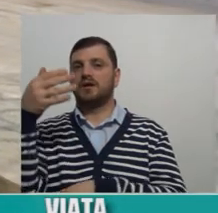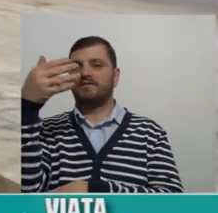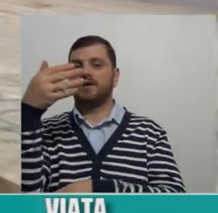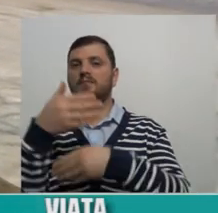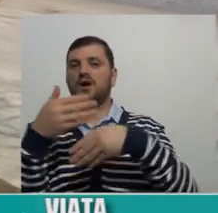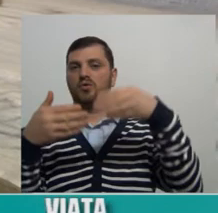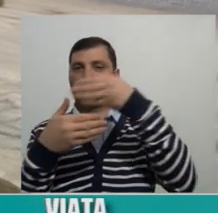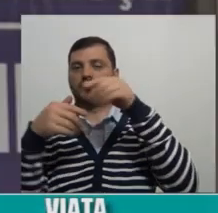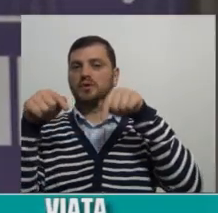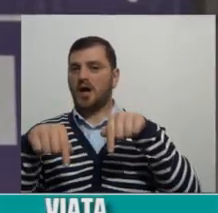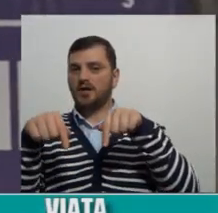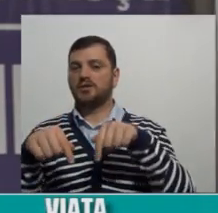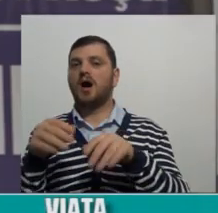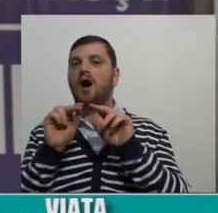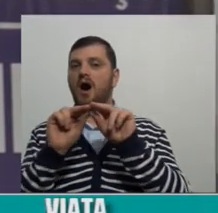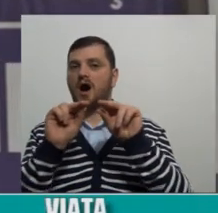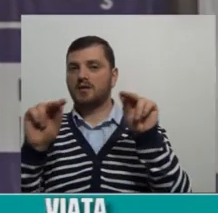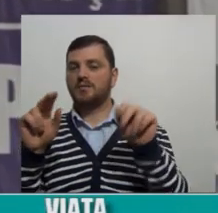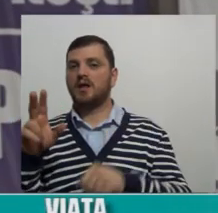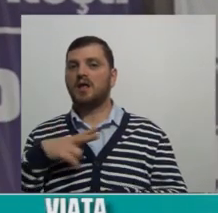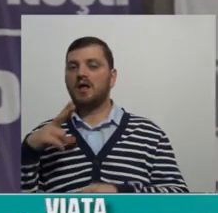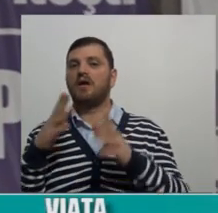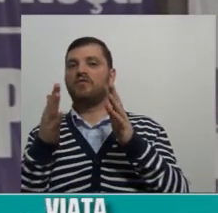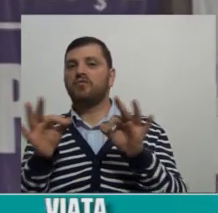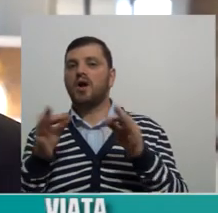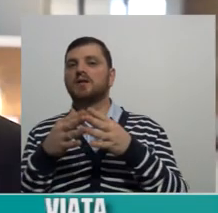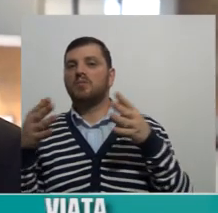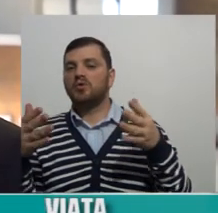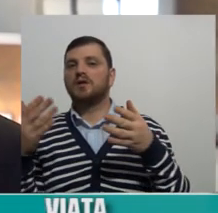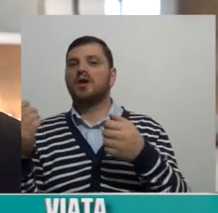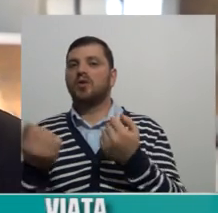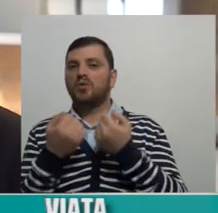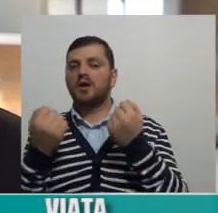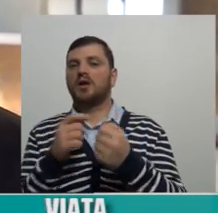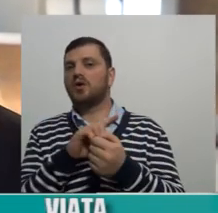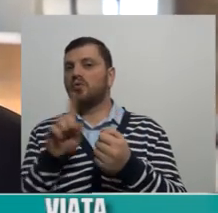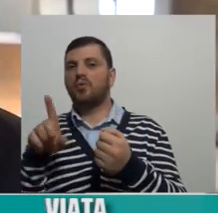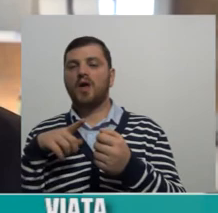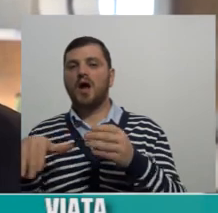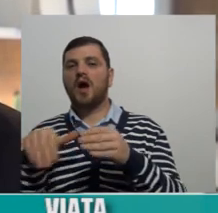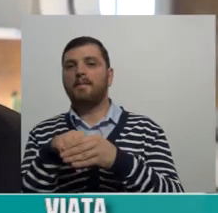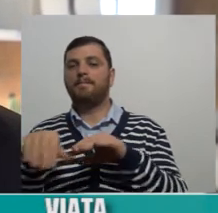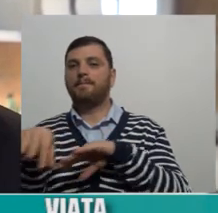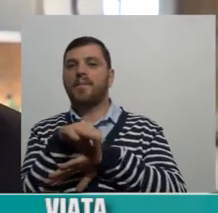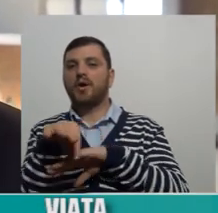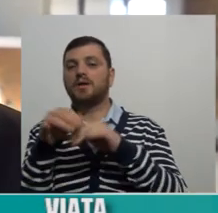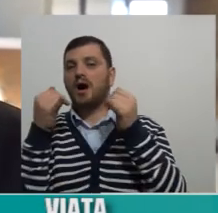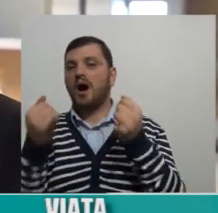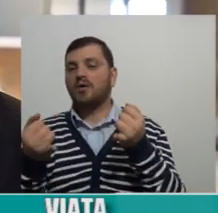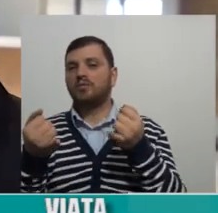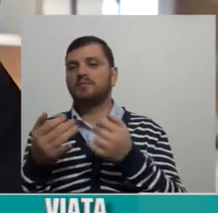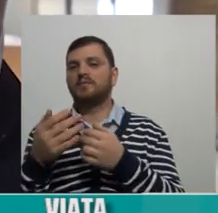constructorul care este aici mi-a explicat că sunt foarte multe lucrări care nu au fost prinse în proiect.